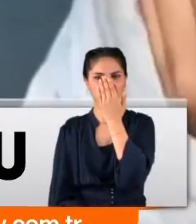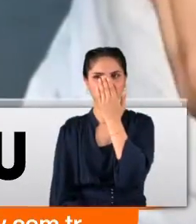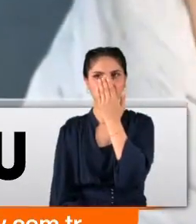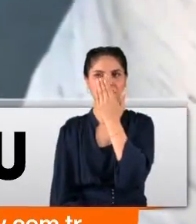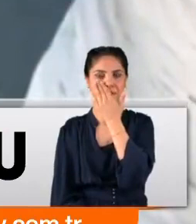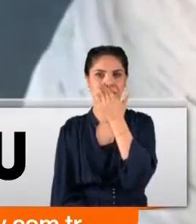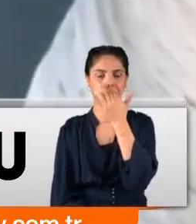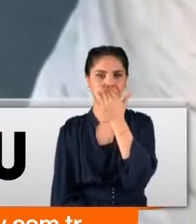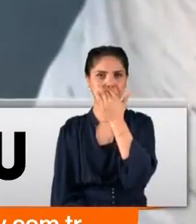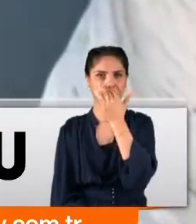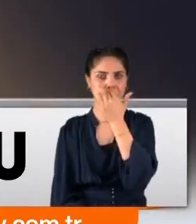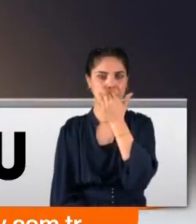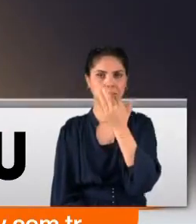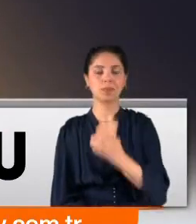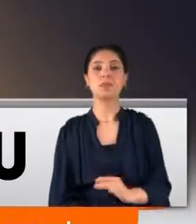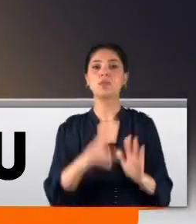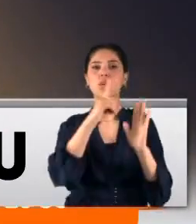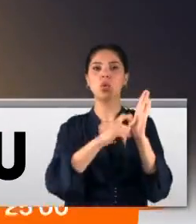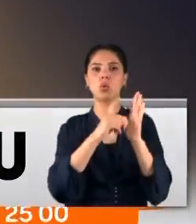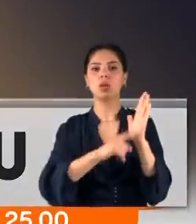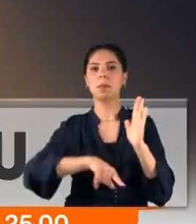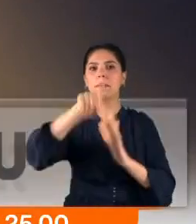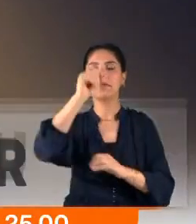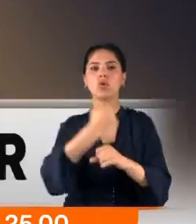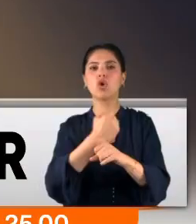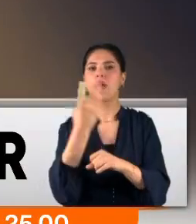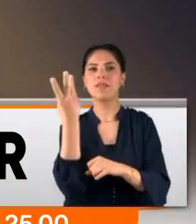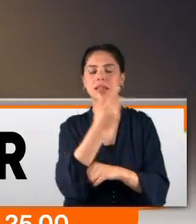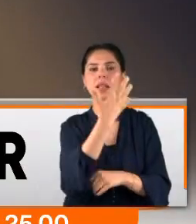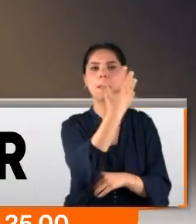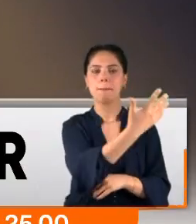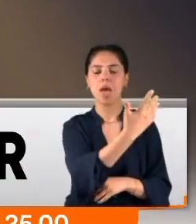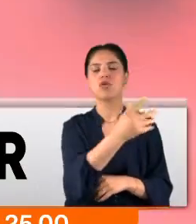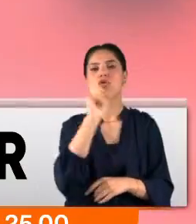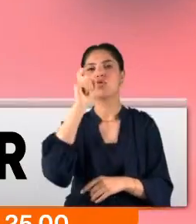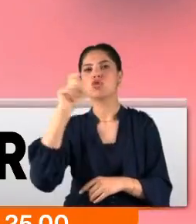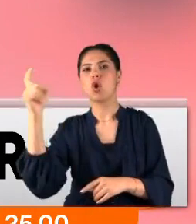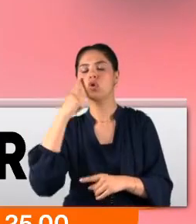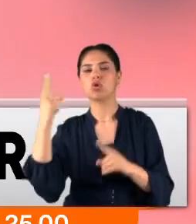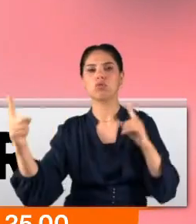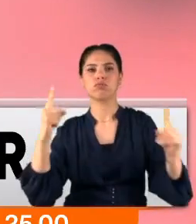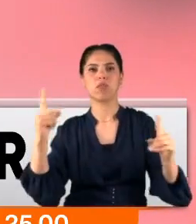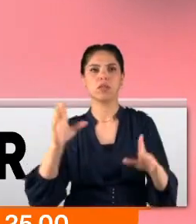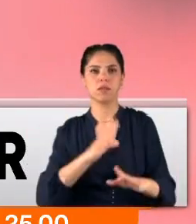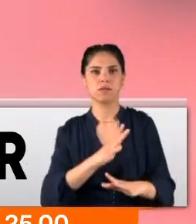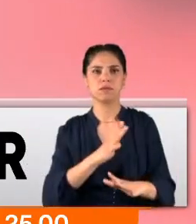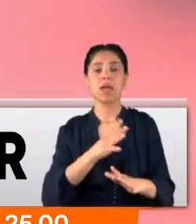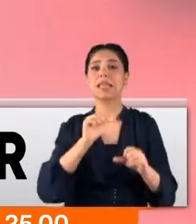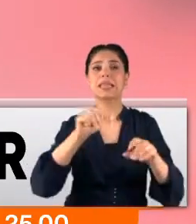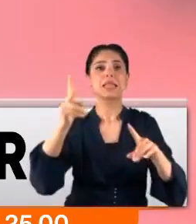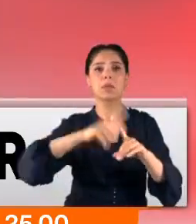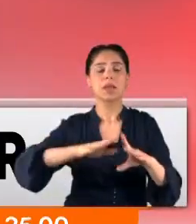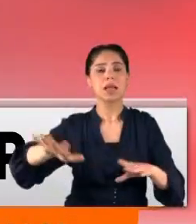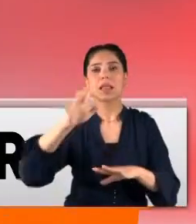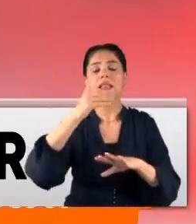beğeniyorsun, bakiyene para yükleniyor. Uygulamada günlük görev sayısı 5'ten 900'e kadar değişiyordu. Sisteme girenlerin tek